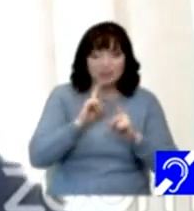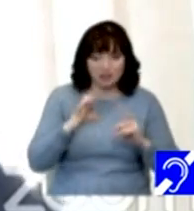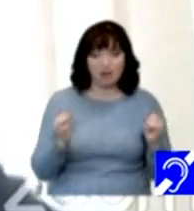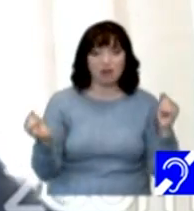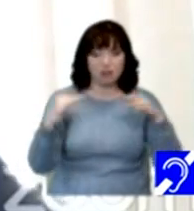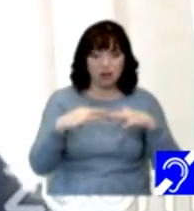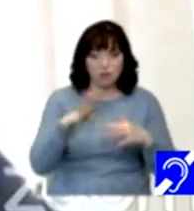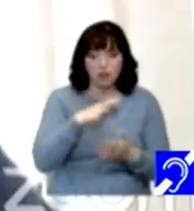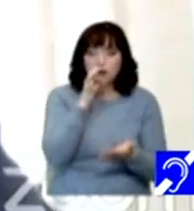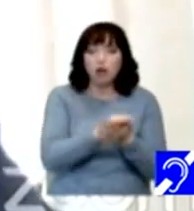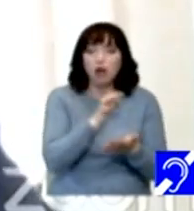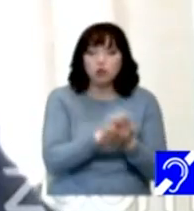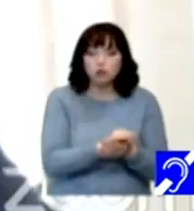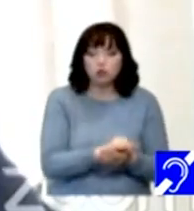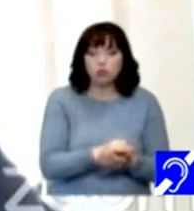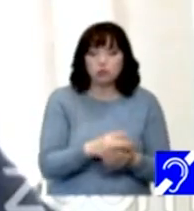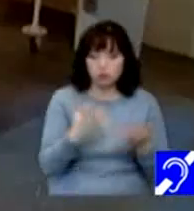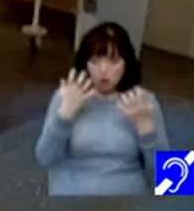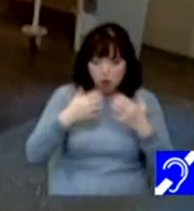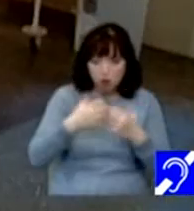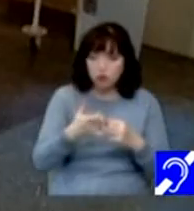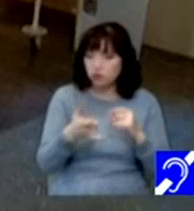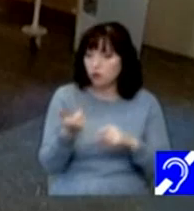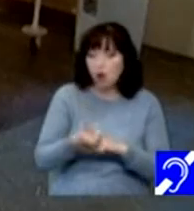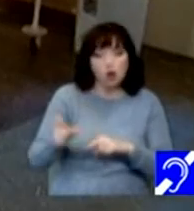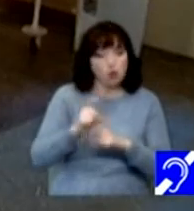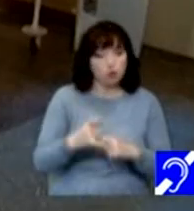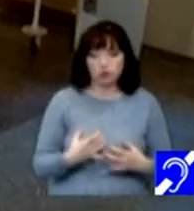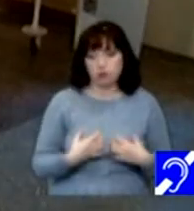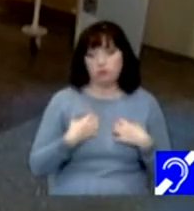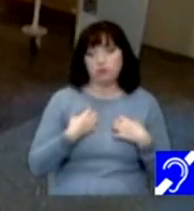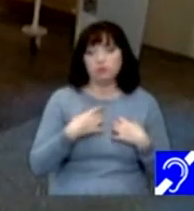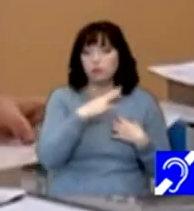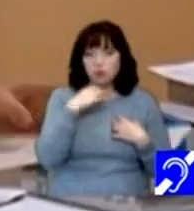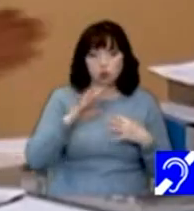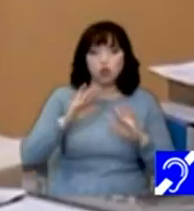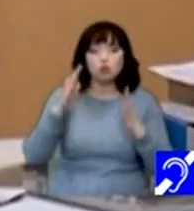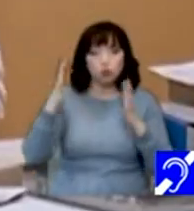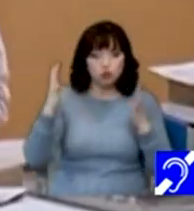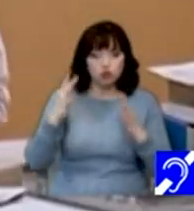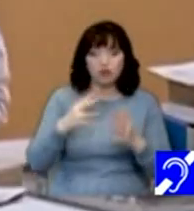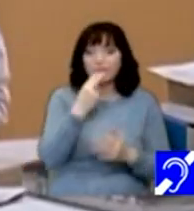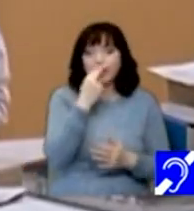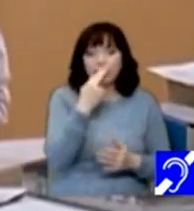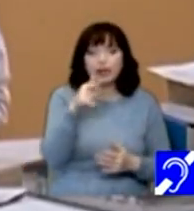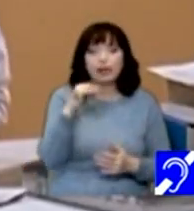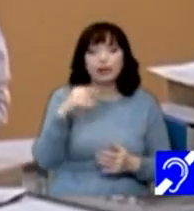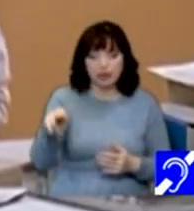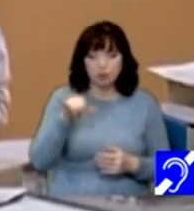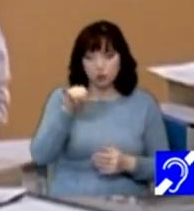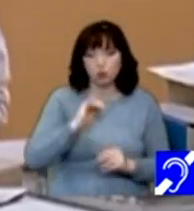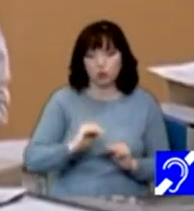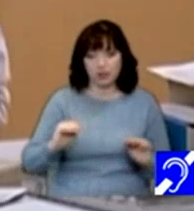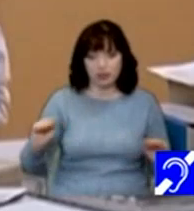a fost raportat un număr suspect de mare de cazuri de gripă la